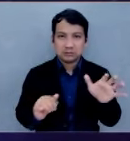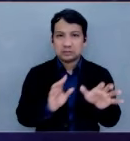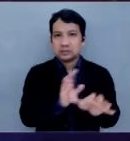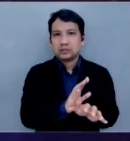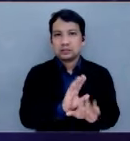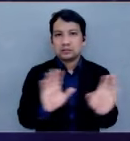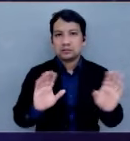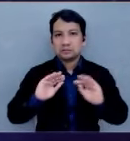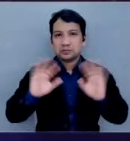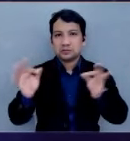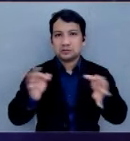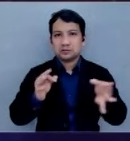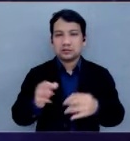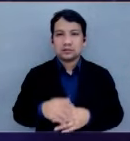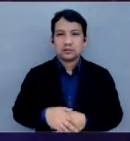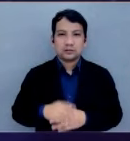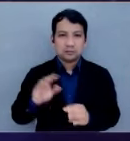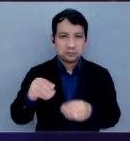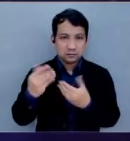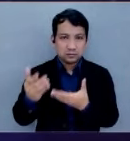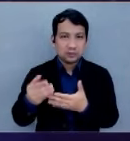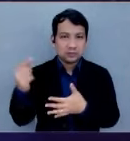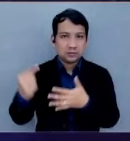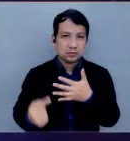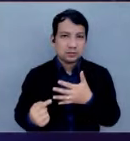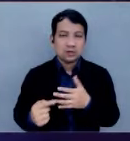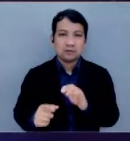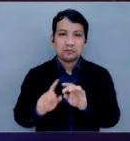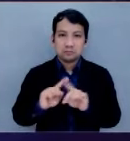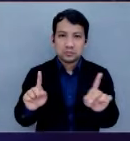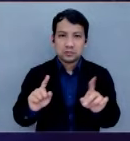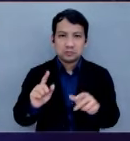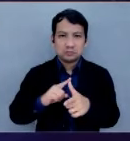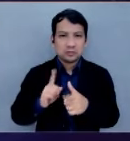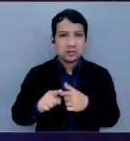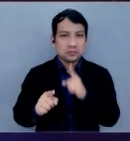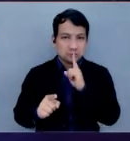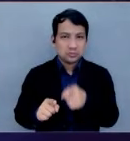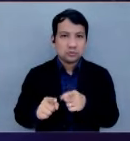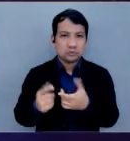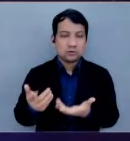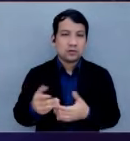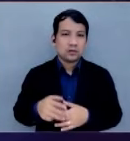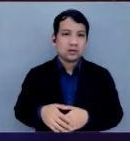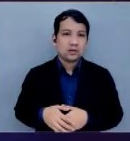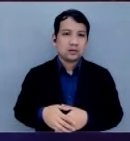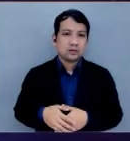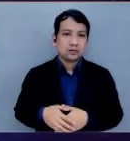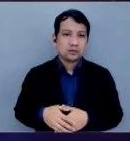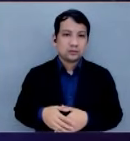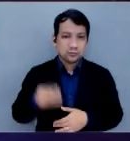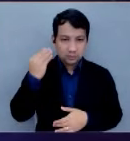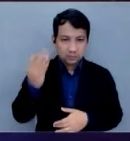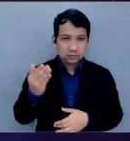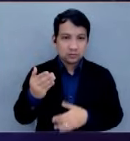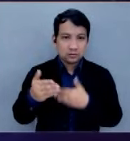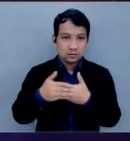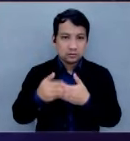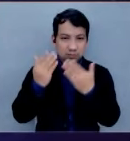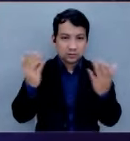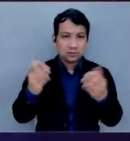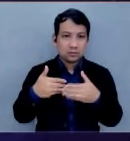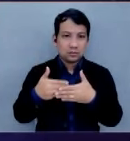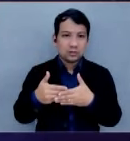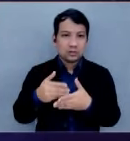i-elaborate o ibibigay lahat ng mga detalye. Pero it is true, and alam niyo po, parang naging close din po talaga kasi kami ni